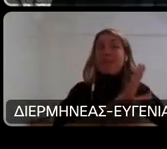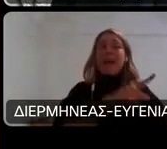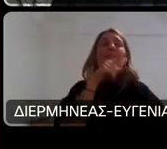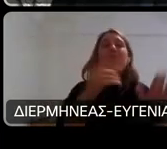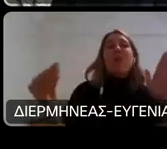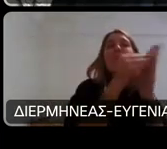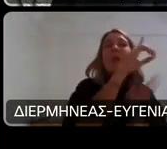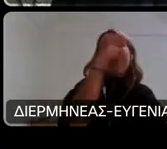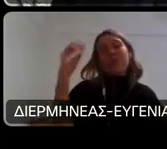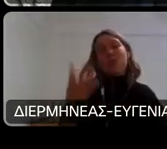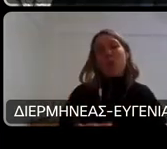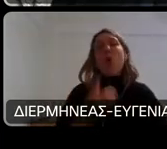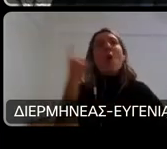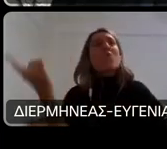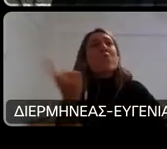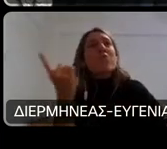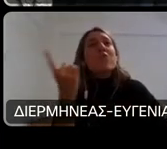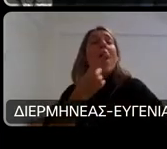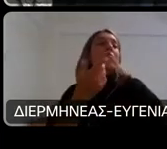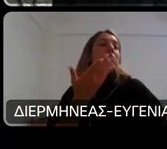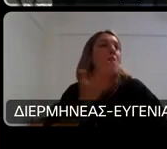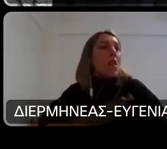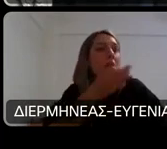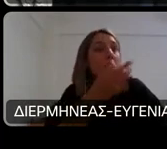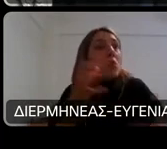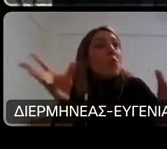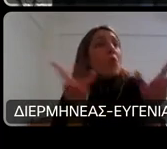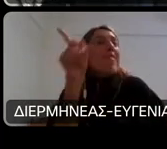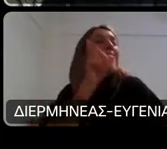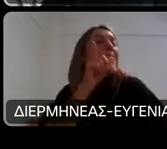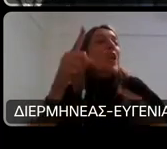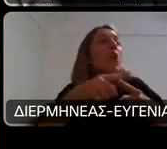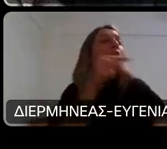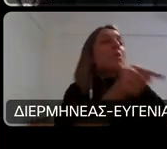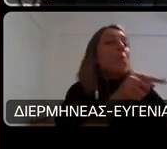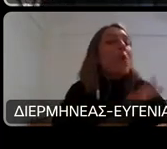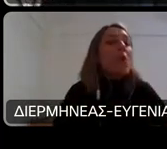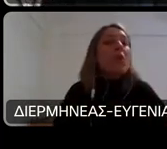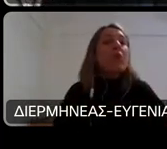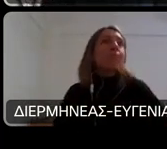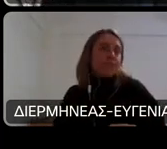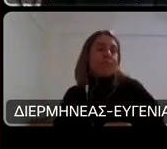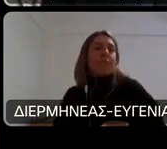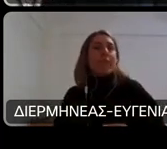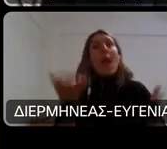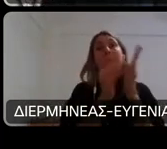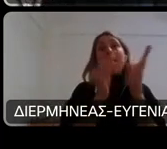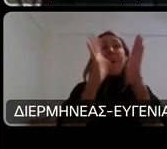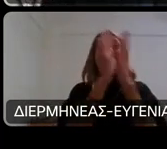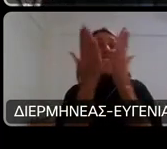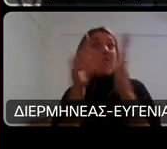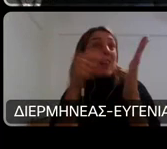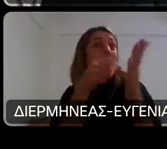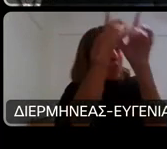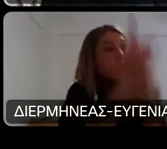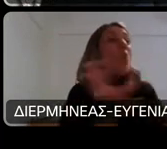θέλουμε να κάνουμε αναφορά στο θηλυκό. Αν ένα βιβλίο αναφέρεται συγκεκριμένα στις γυναίκες αθλήτρες, δεν μπορούμε